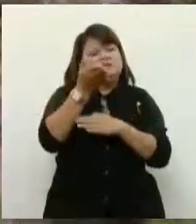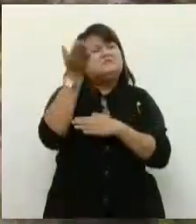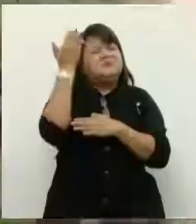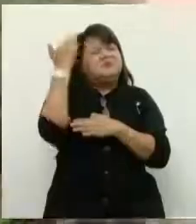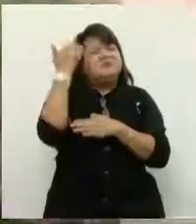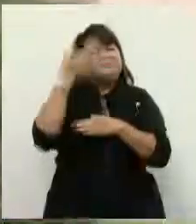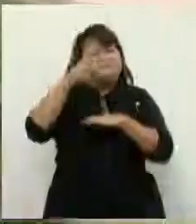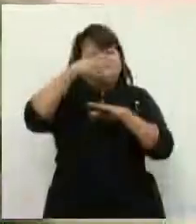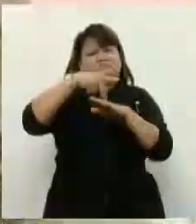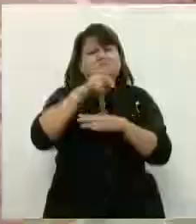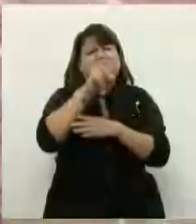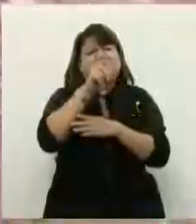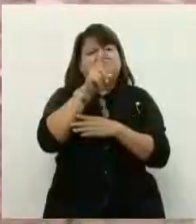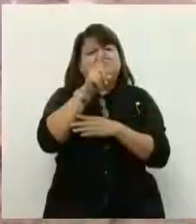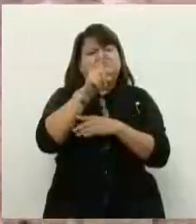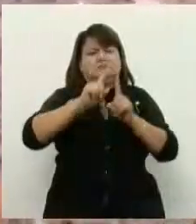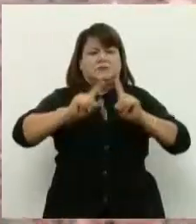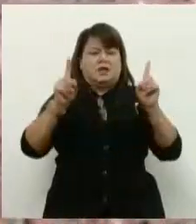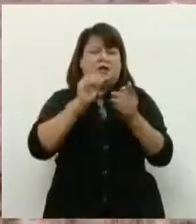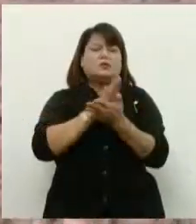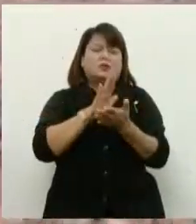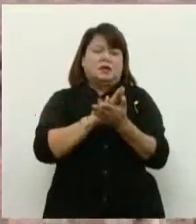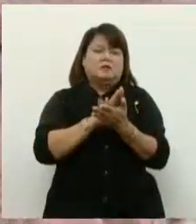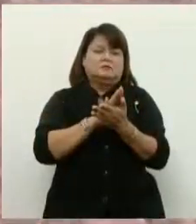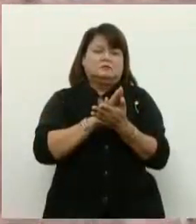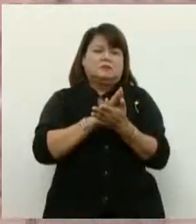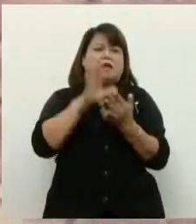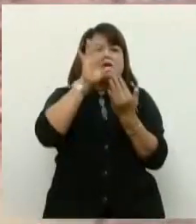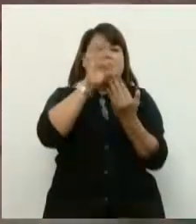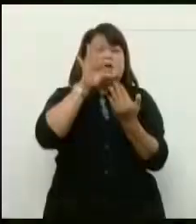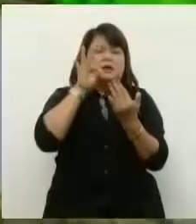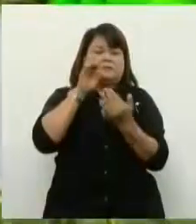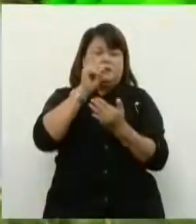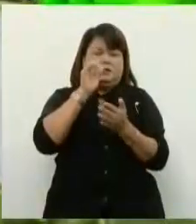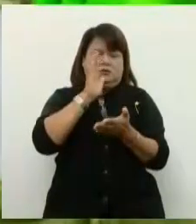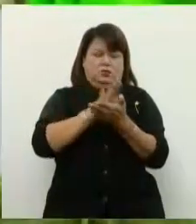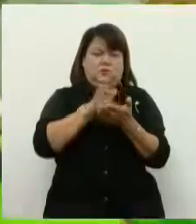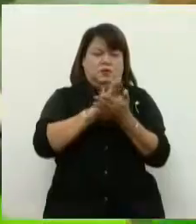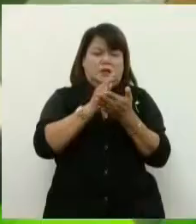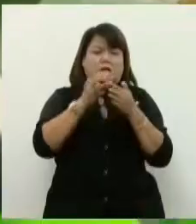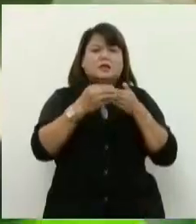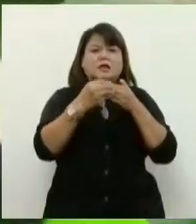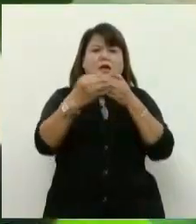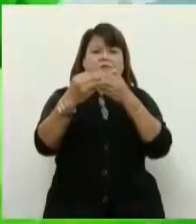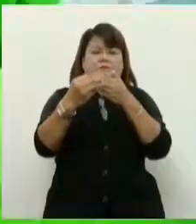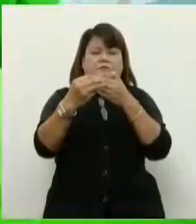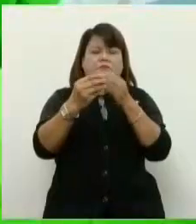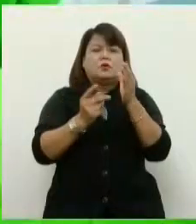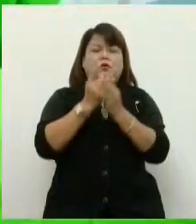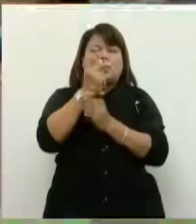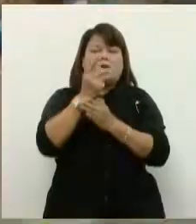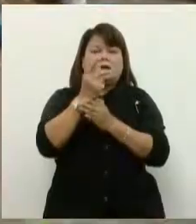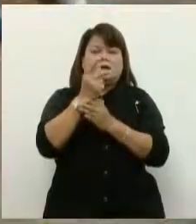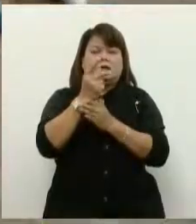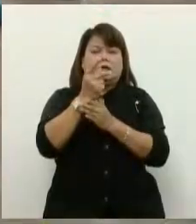โทรมแต่เนื่องด้วยโรงเรียนบางขันวิทยาได้รับคัดเลือกเป็นโรงเรียนนำร่องโครงการอารยะเกษตรสืบสานรักษ